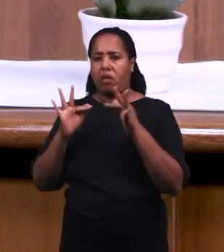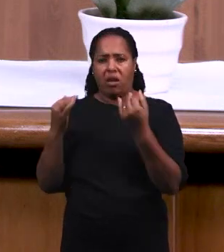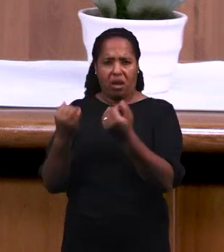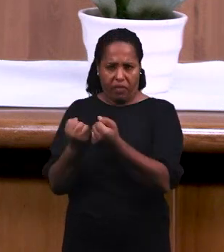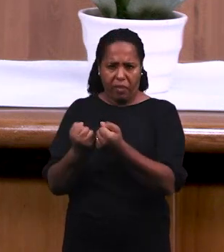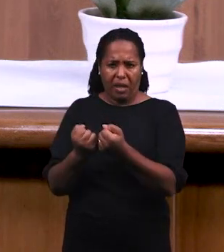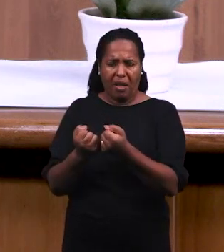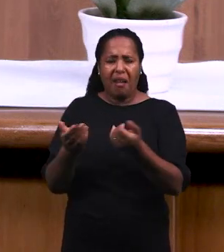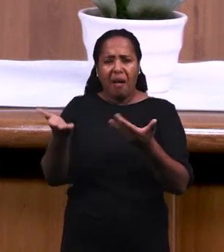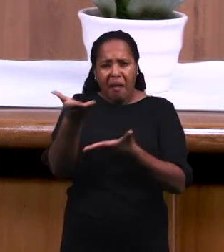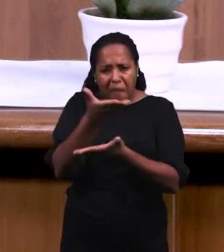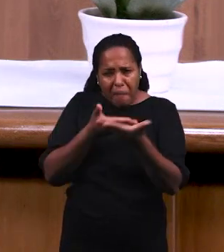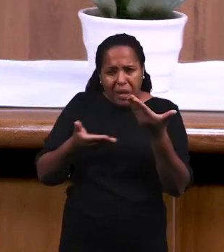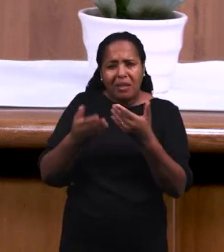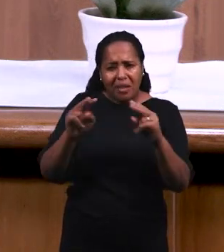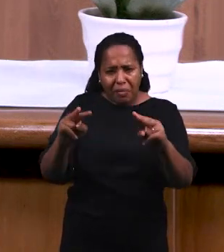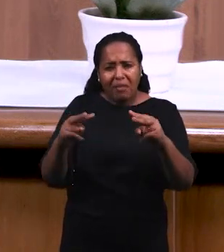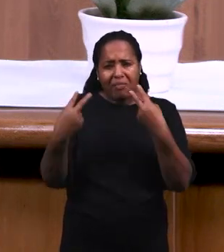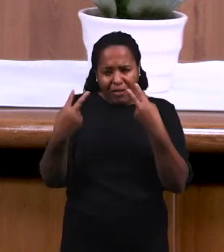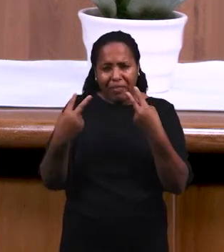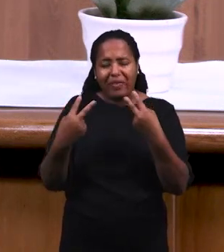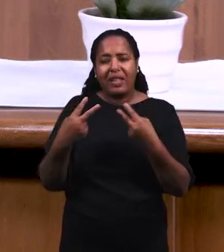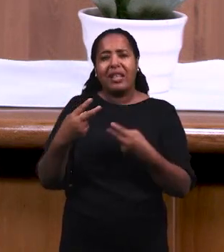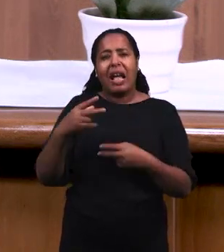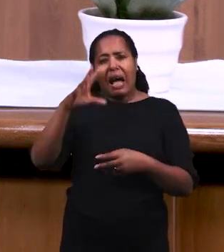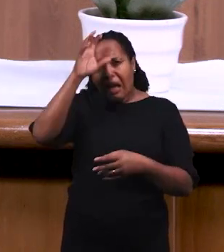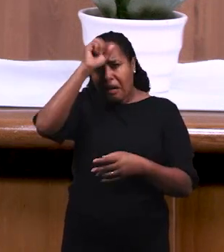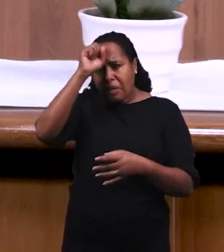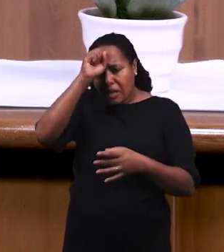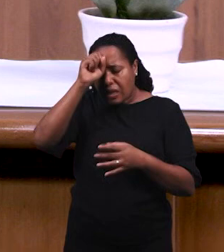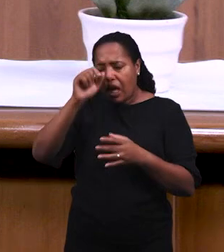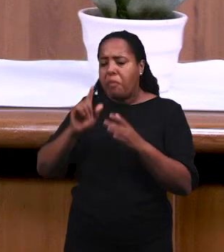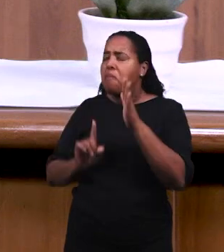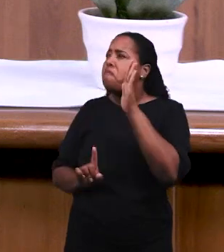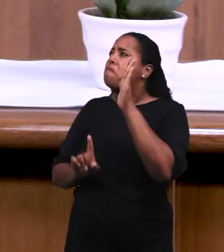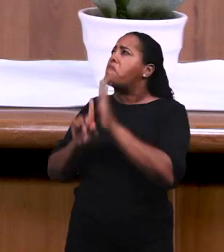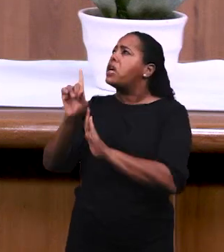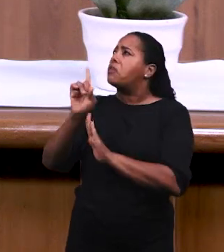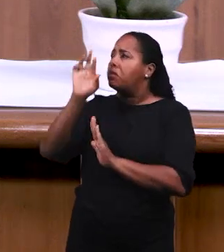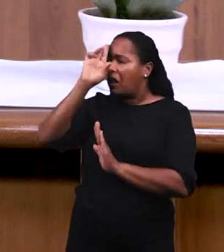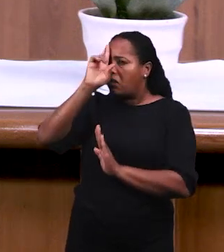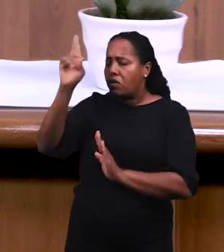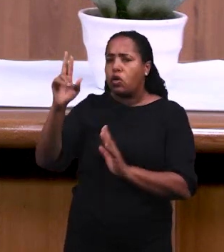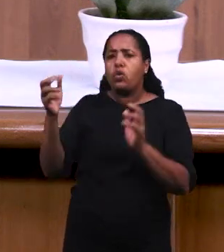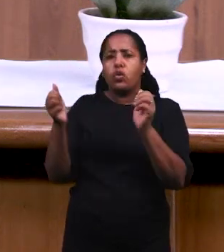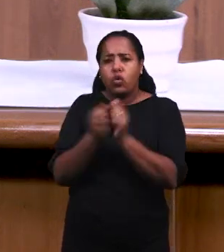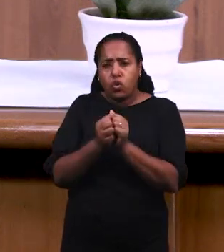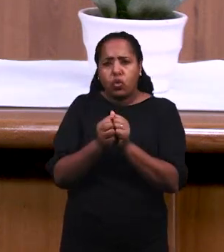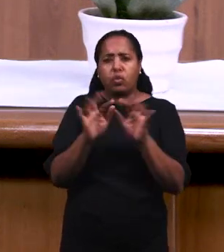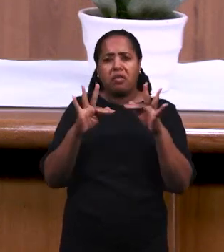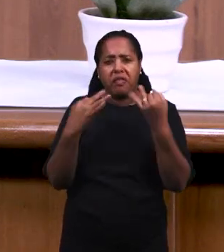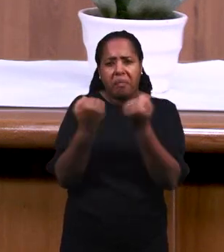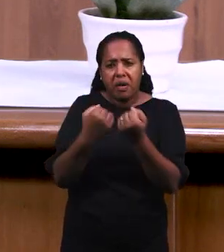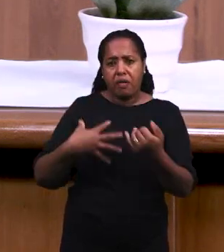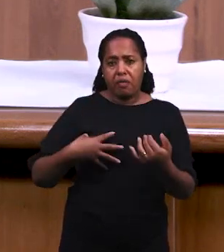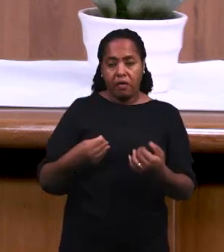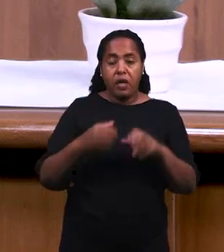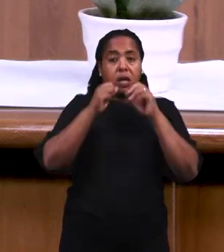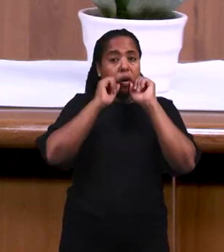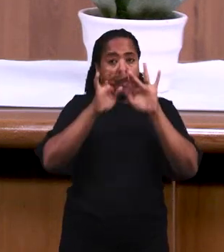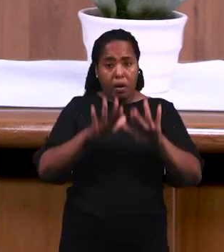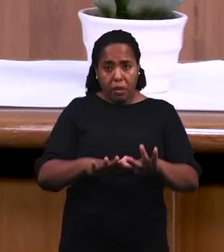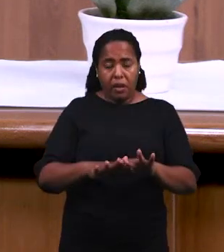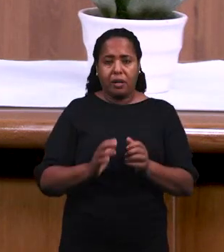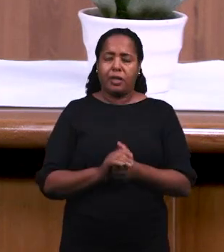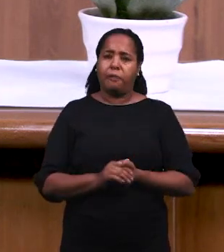на семью. Участвуйте. Мы научаемся вопрошать в слове, мы практикуем это вместе с